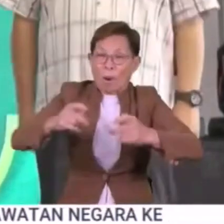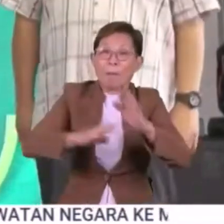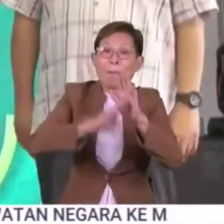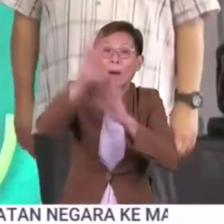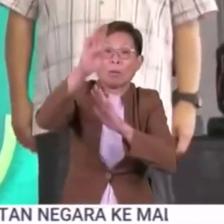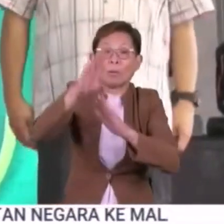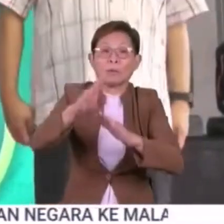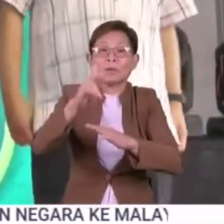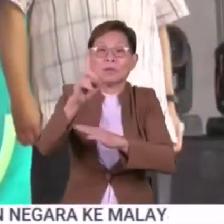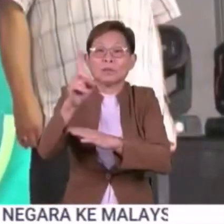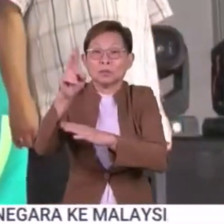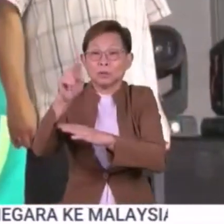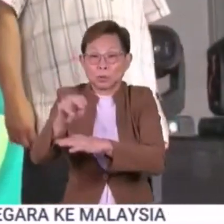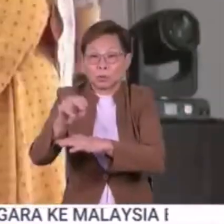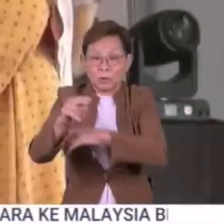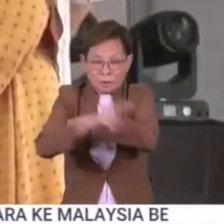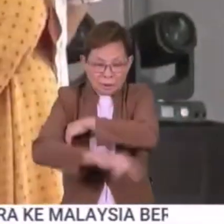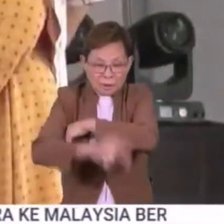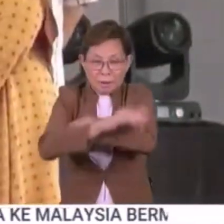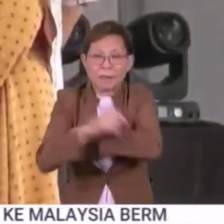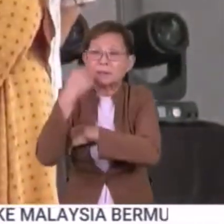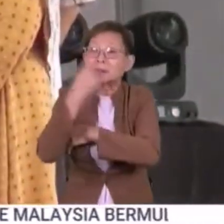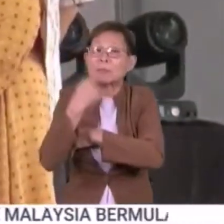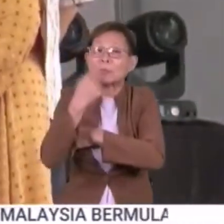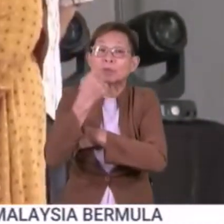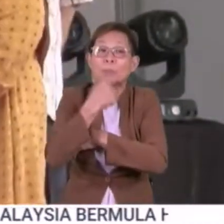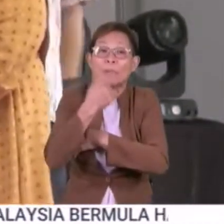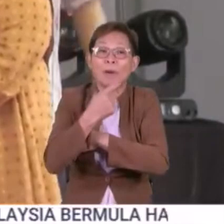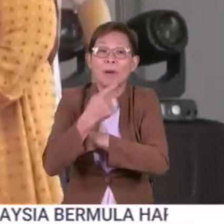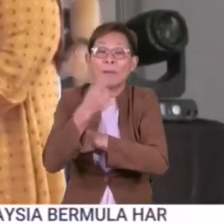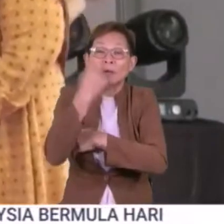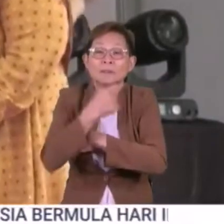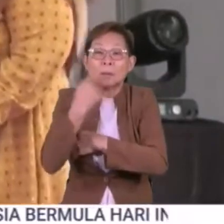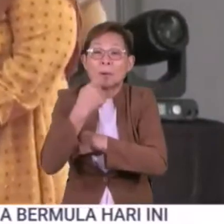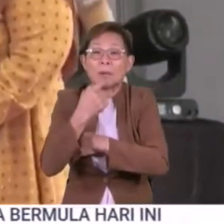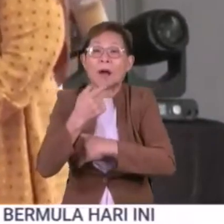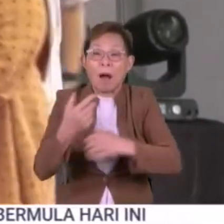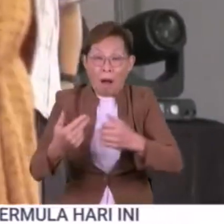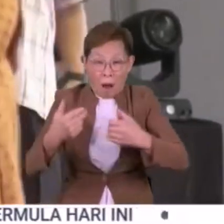pembangunan Dewan Undangan Negeri Japerun serta mereka yang terjejas akibat pandemik COVID-19.